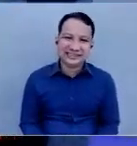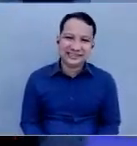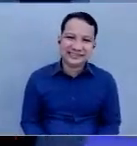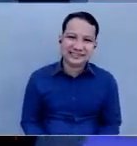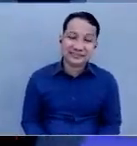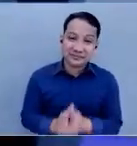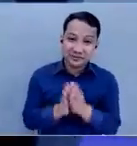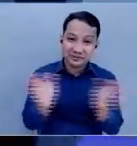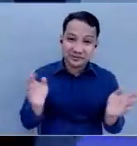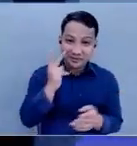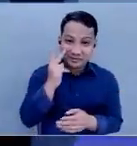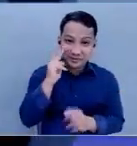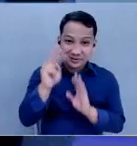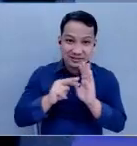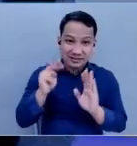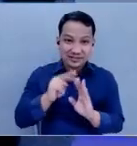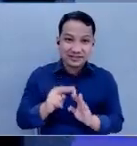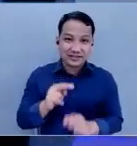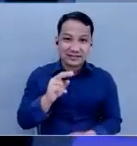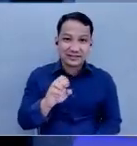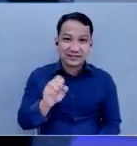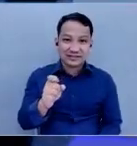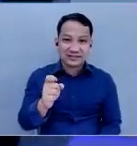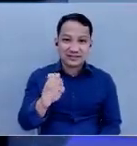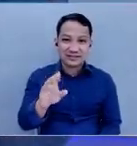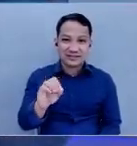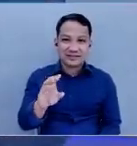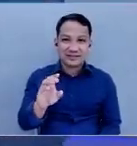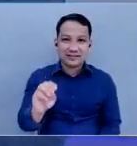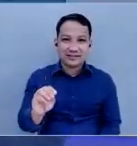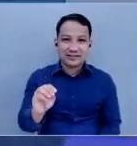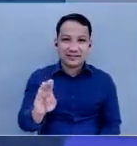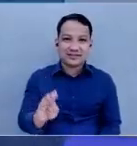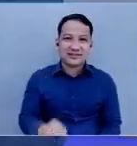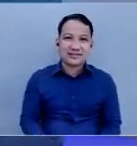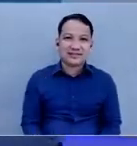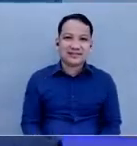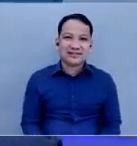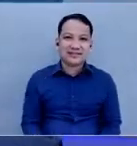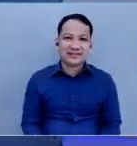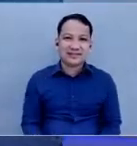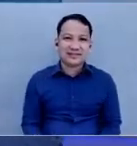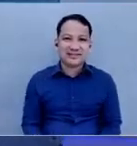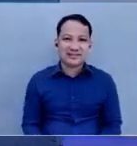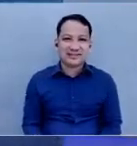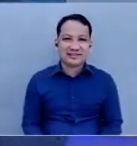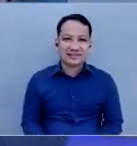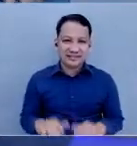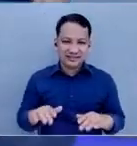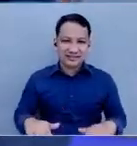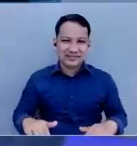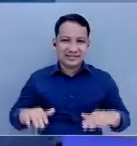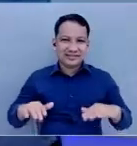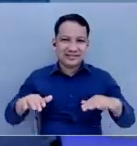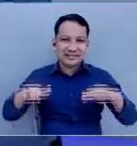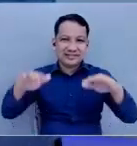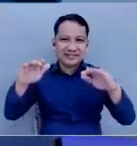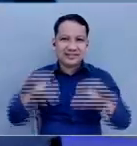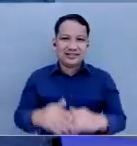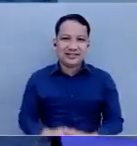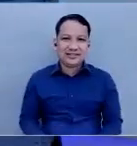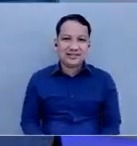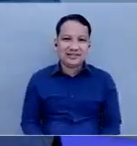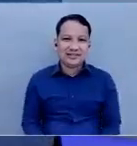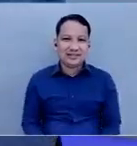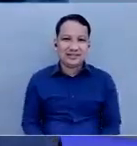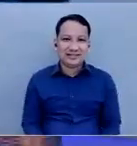nyo yung mga videos dati ng Sexbomb o ano? Pinalaki po kami ng Sexbomb. Yeah. Mga magulang nyo!